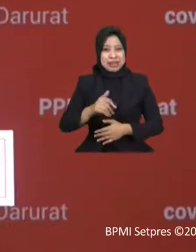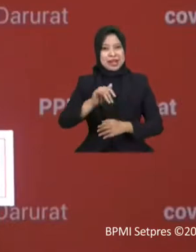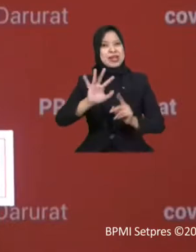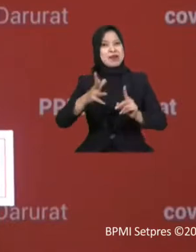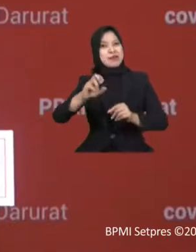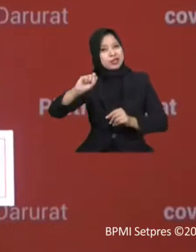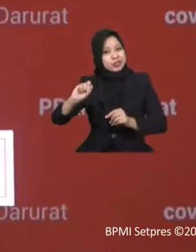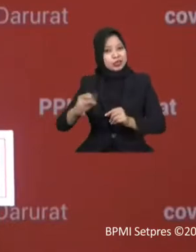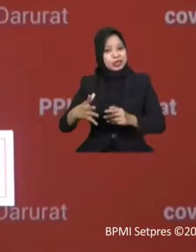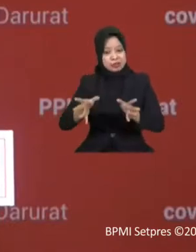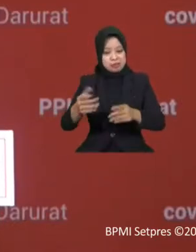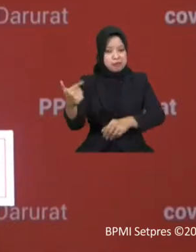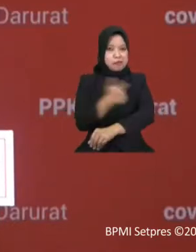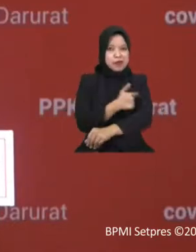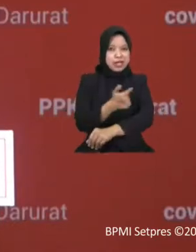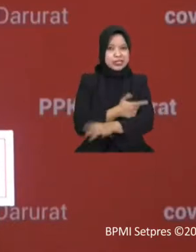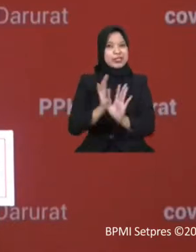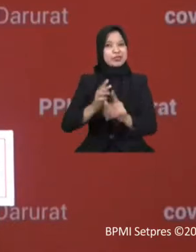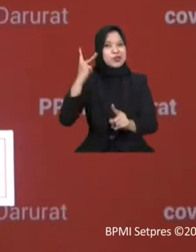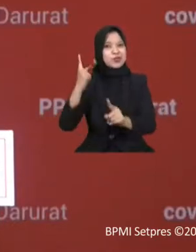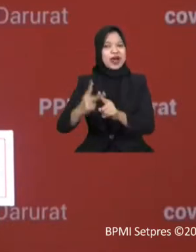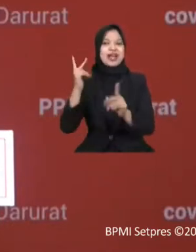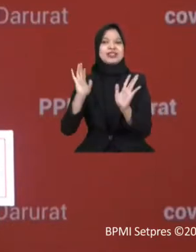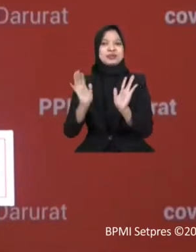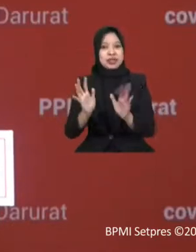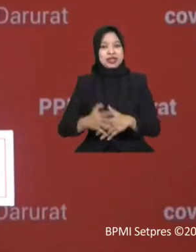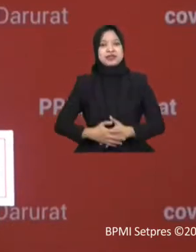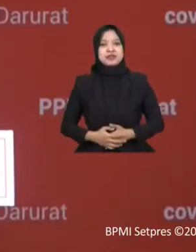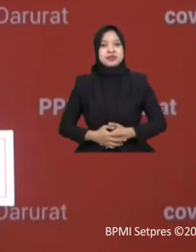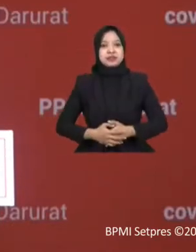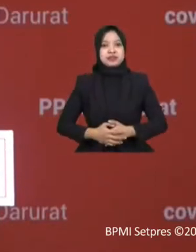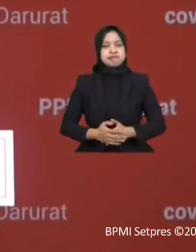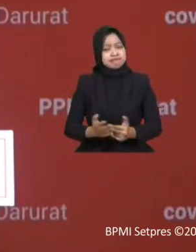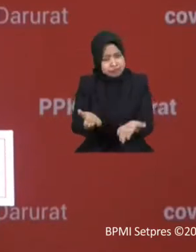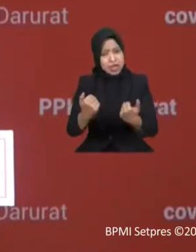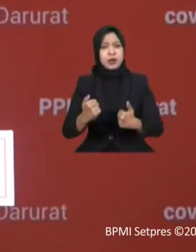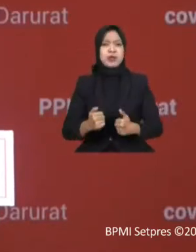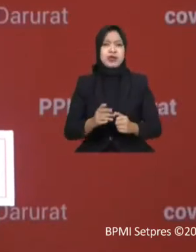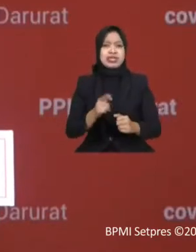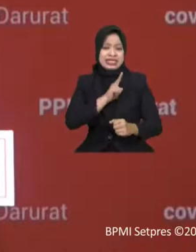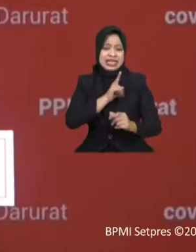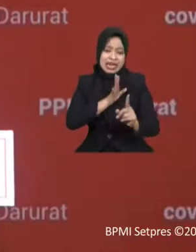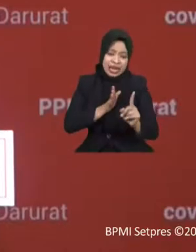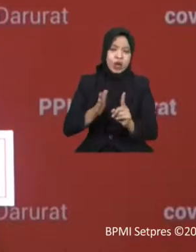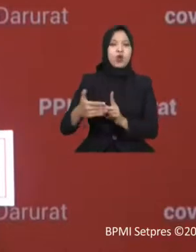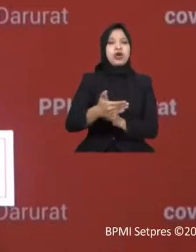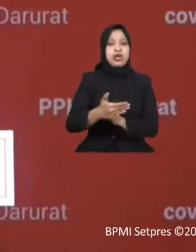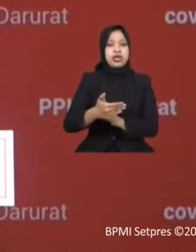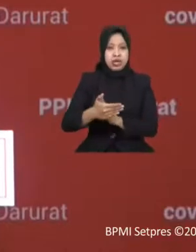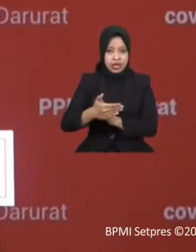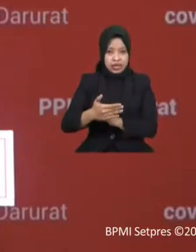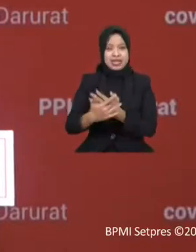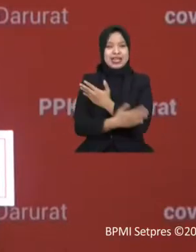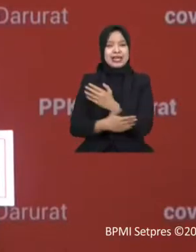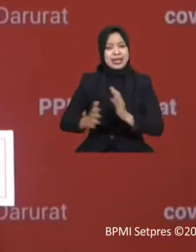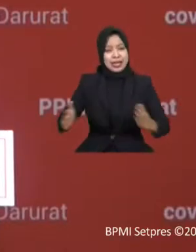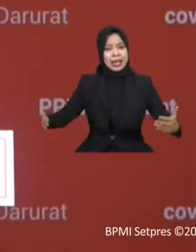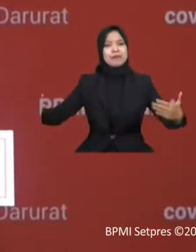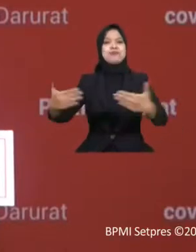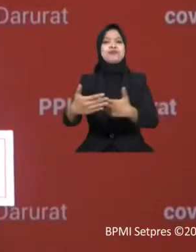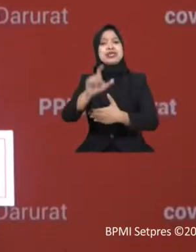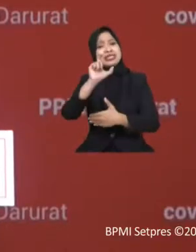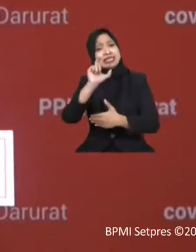15 juta orang yang menerima dosis kedua Mari lindungi diri dan lindungi negeri